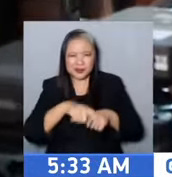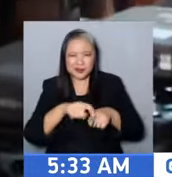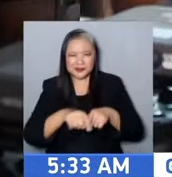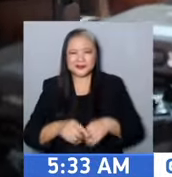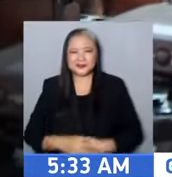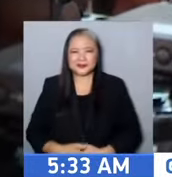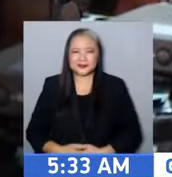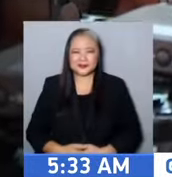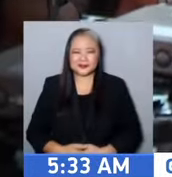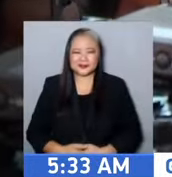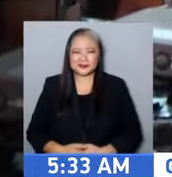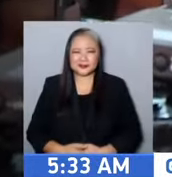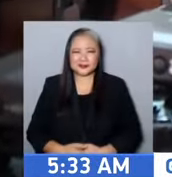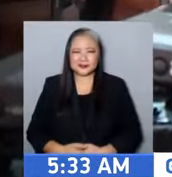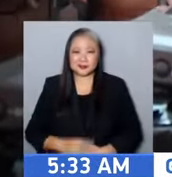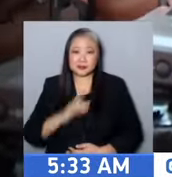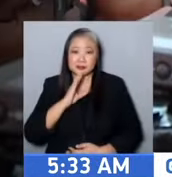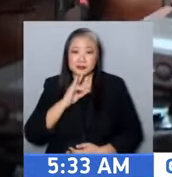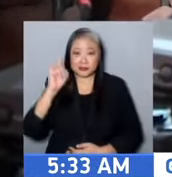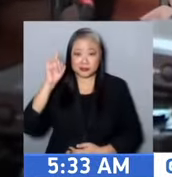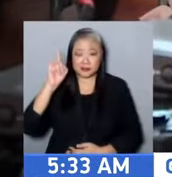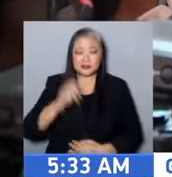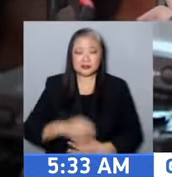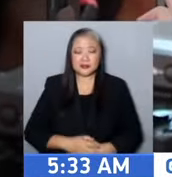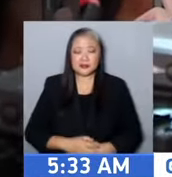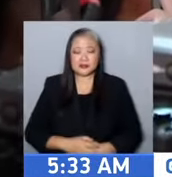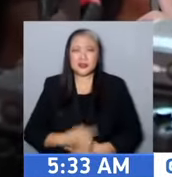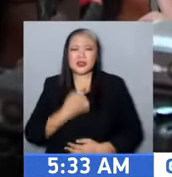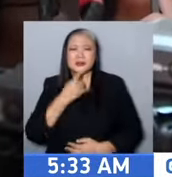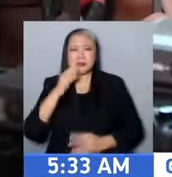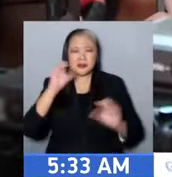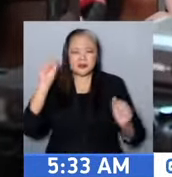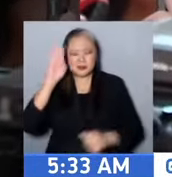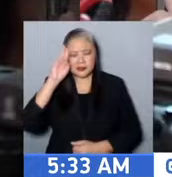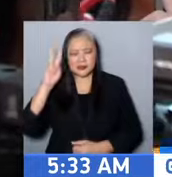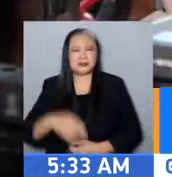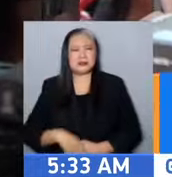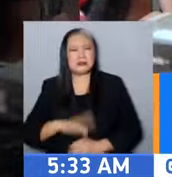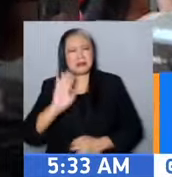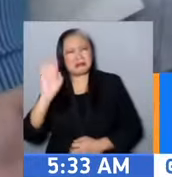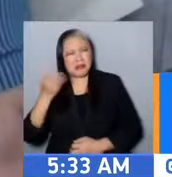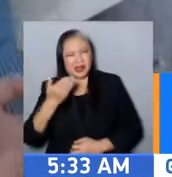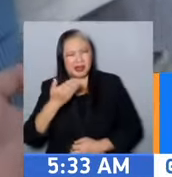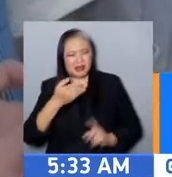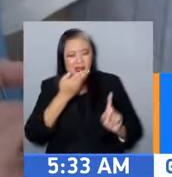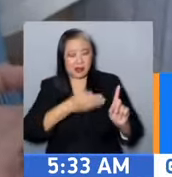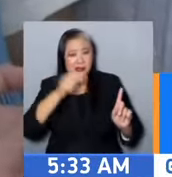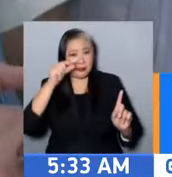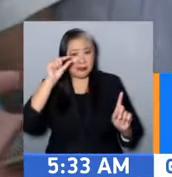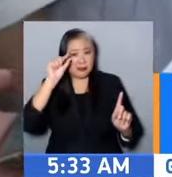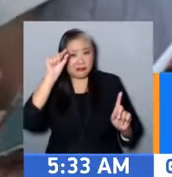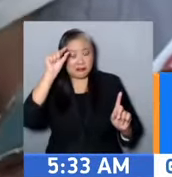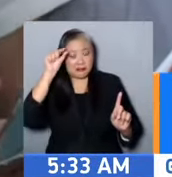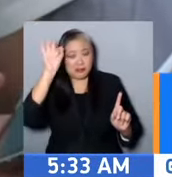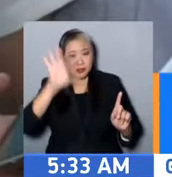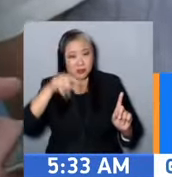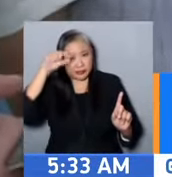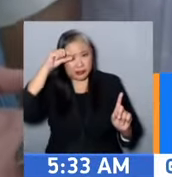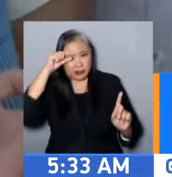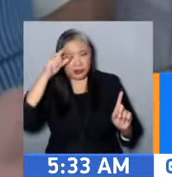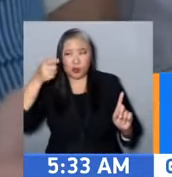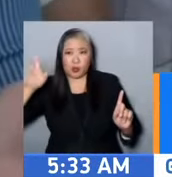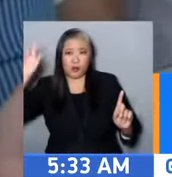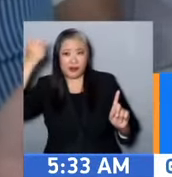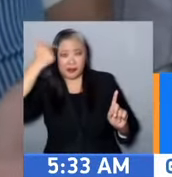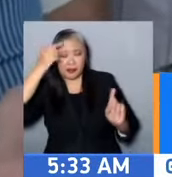It seems to me a little bit tail wagging the dog, ang tawag, na siyang magbibigay ng kondisyon